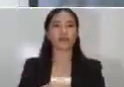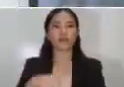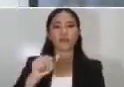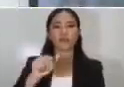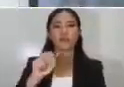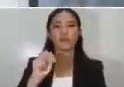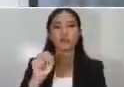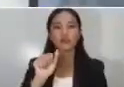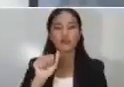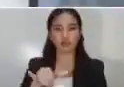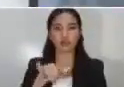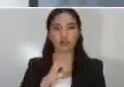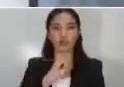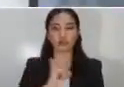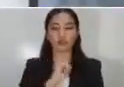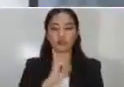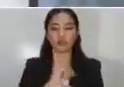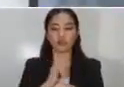bahagi ng bansa.